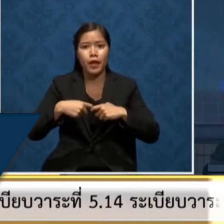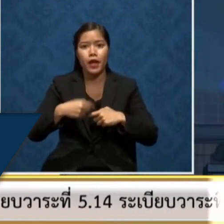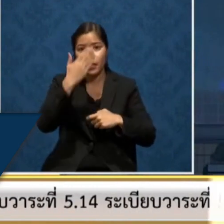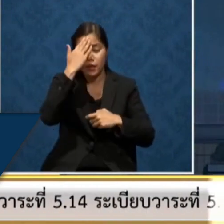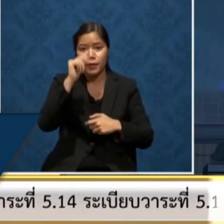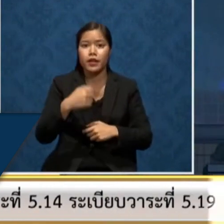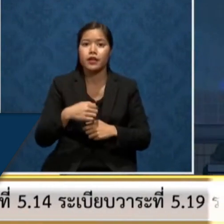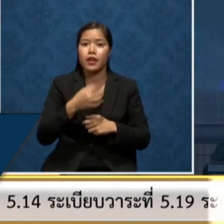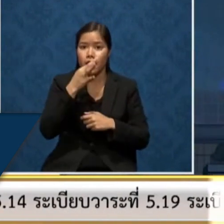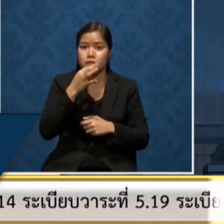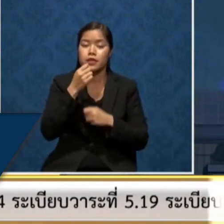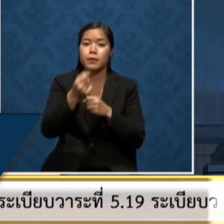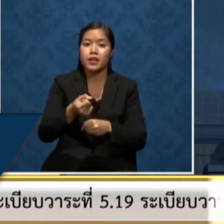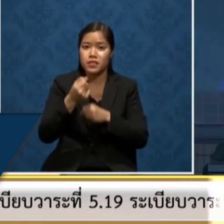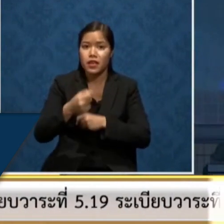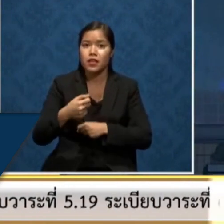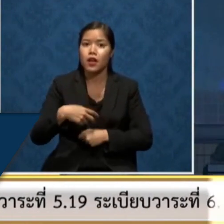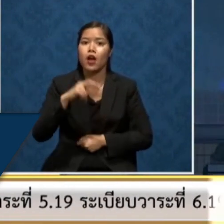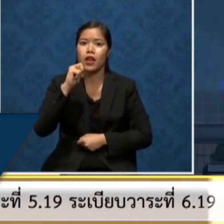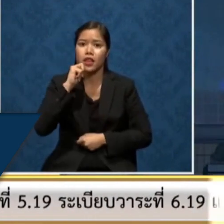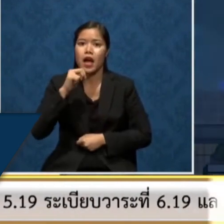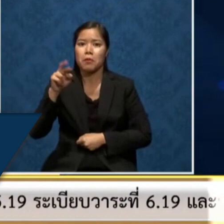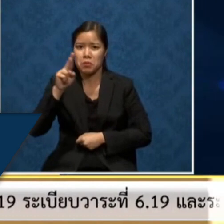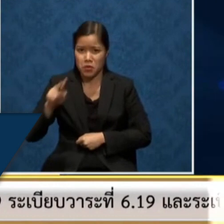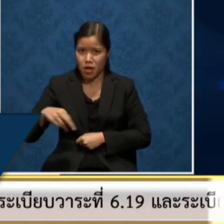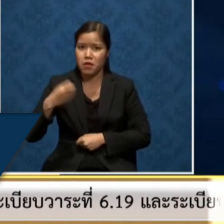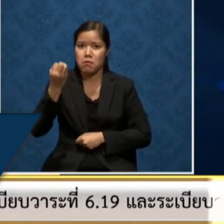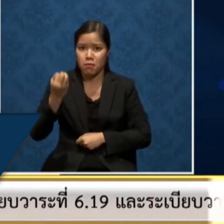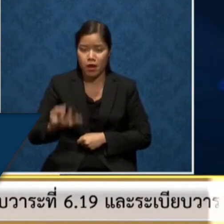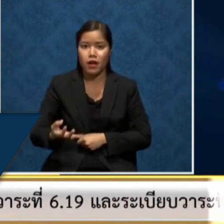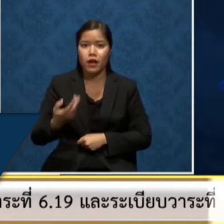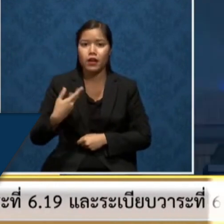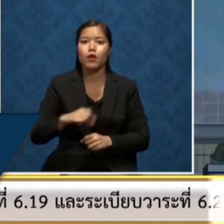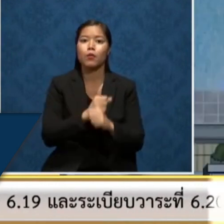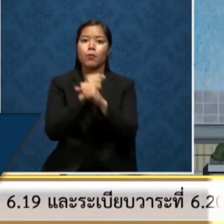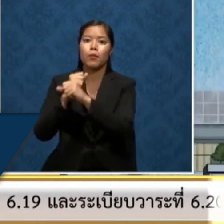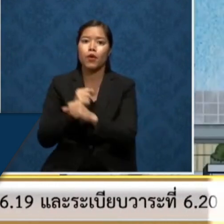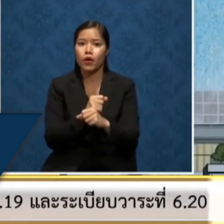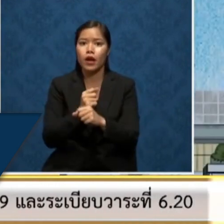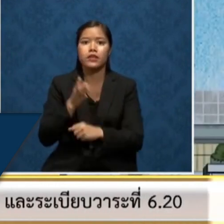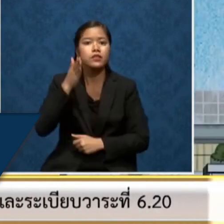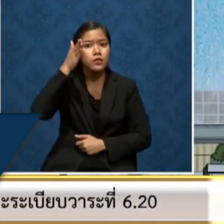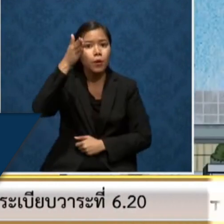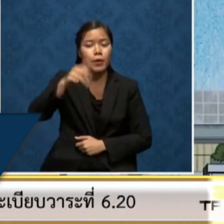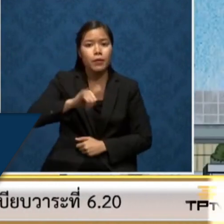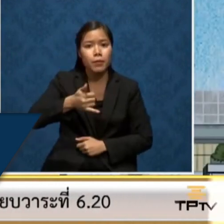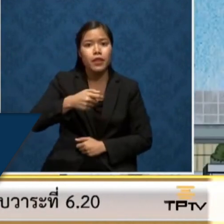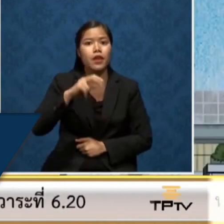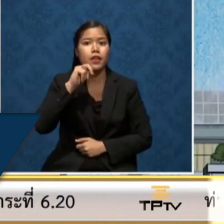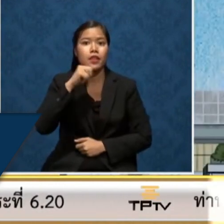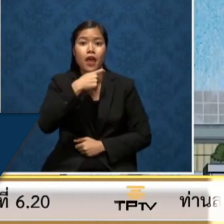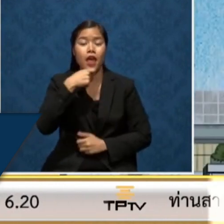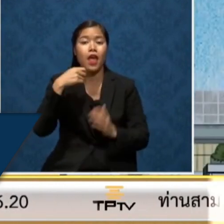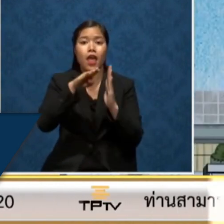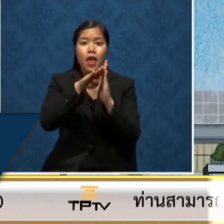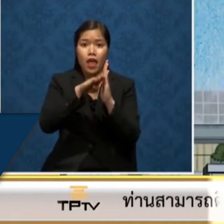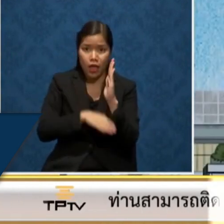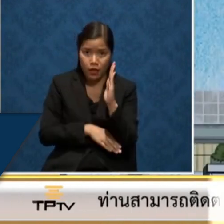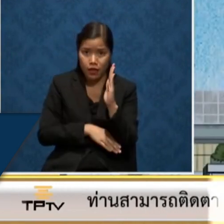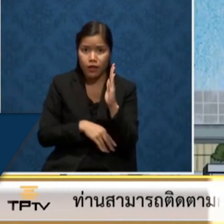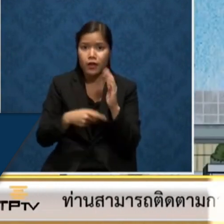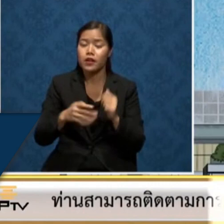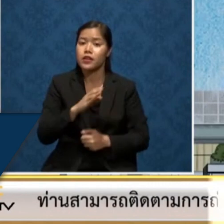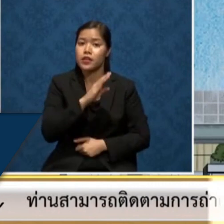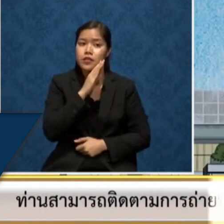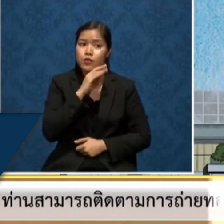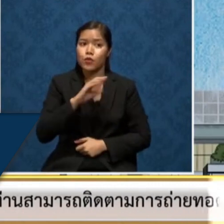ความต้องการน้ำเป็นจำนวนมากเพื่อป้องกันภัยแล้งที่อาจจะเกิดขึ้นในขณะที่พื้นที่ที่เป็นเมืองถึงแม้ต้อง